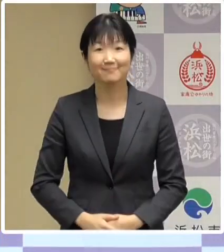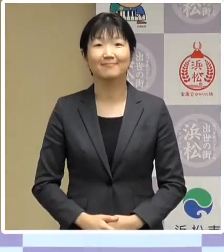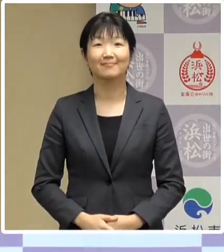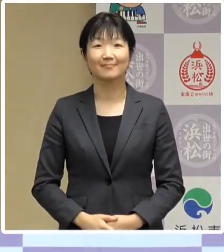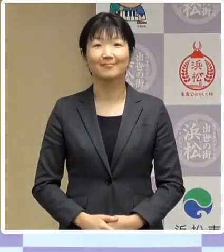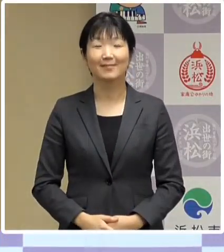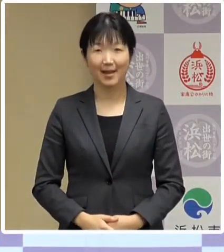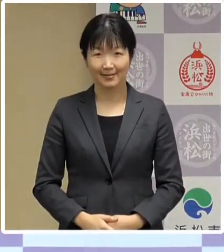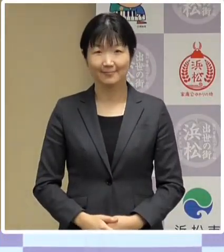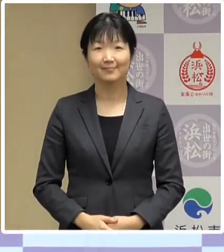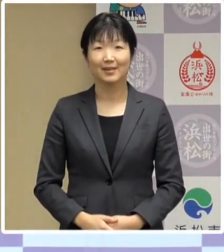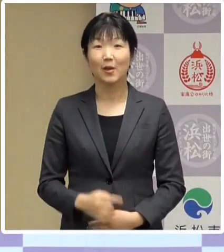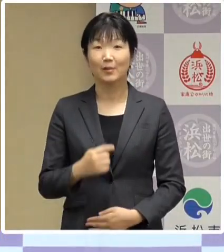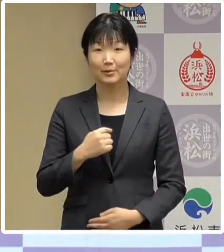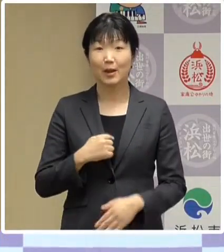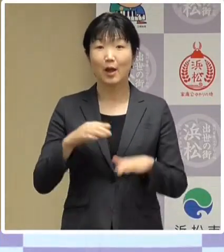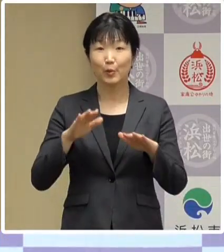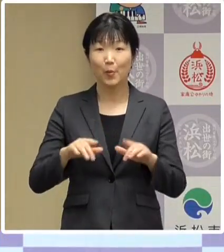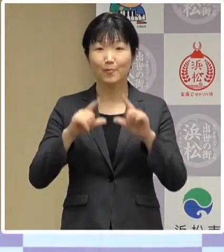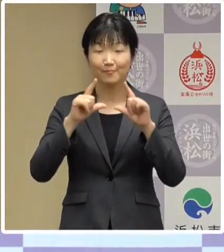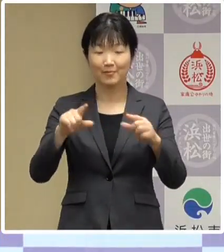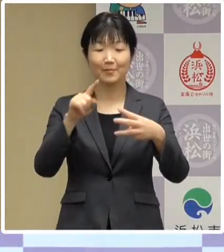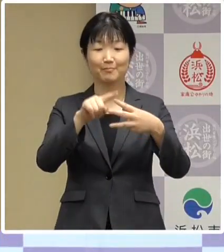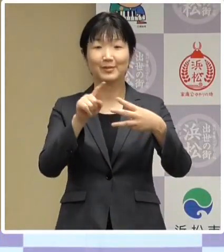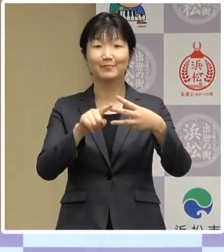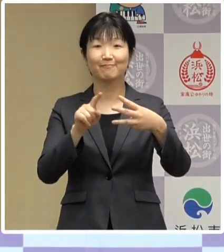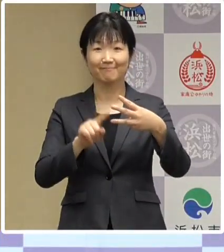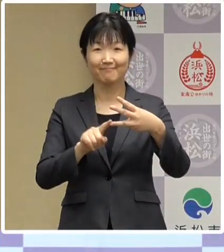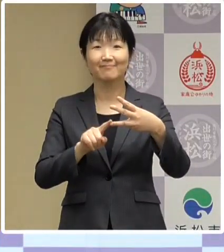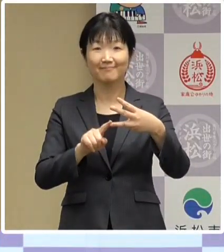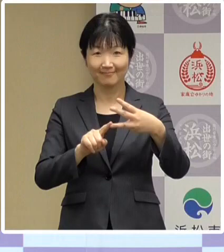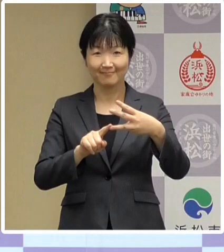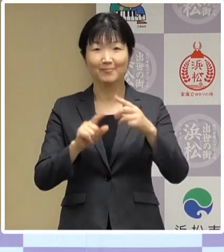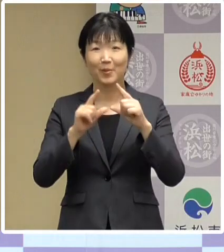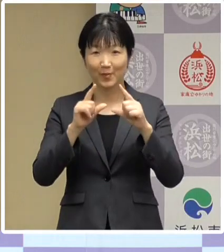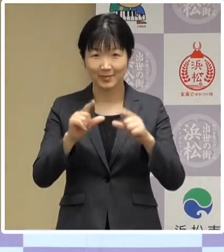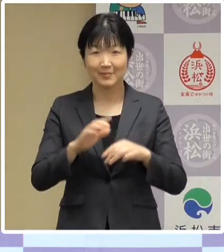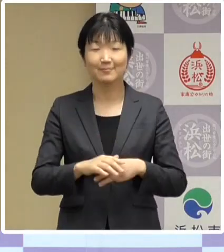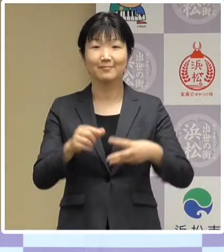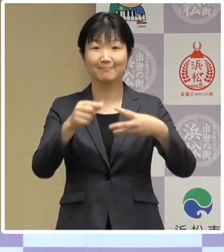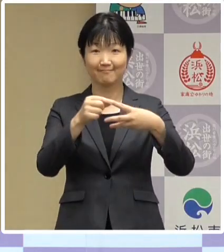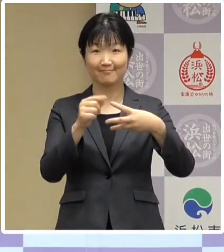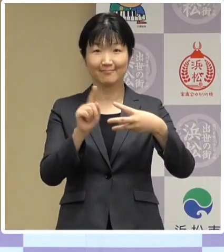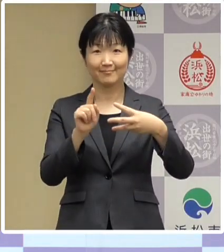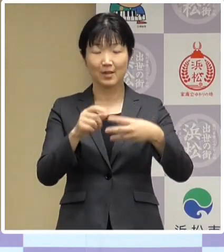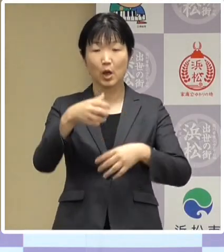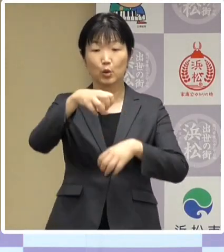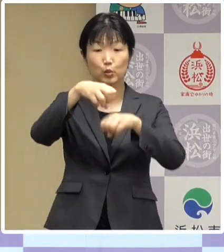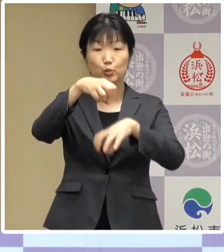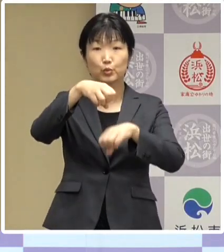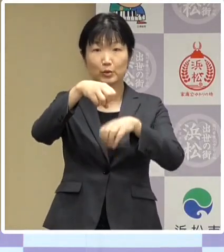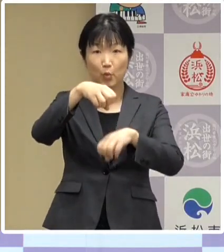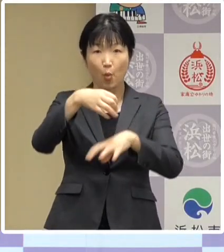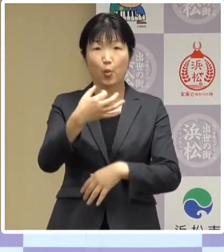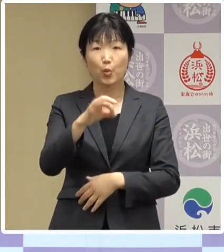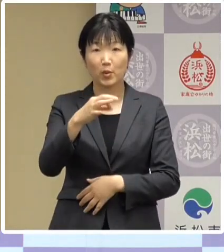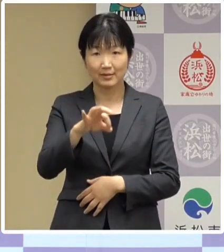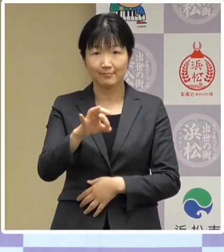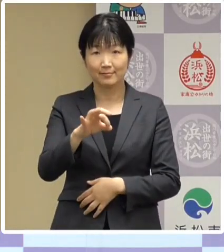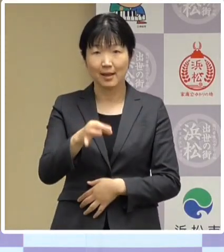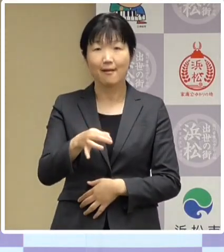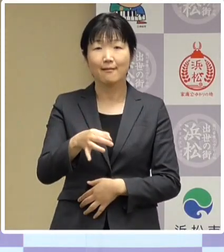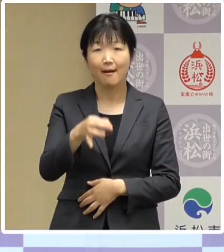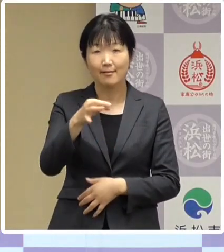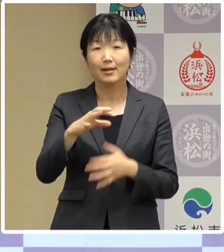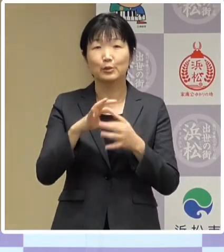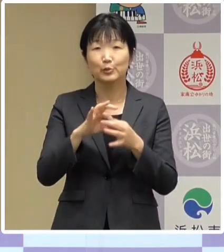は、私から本日3件、報告をさせていただきます。1点目は水道料金改定に向けた検討